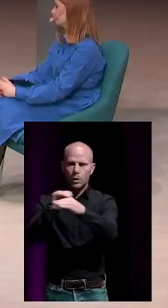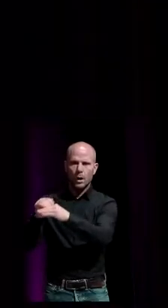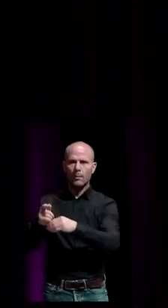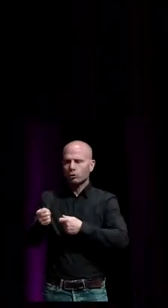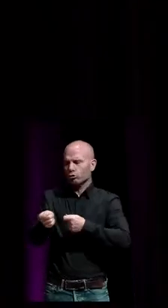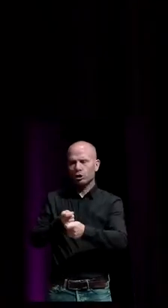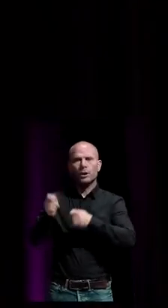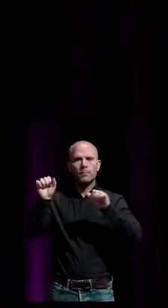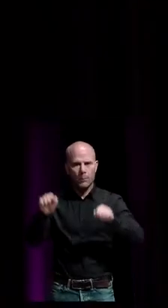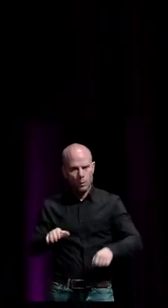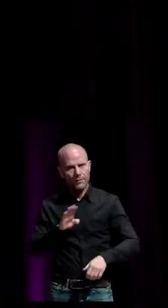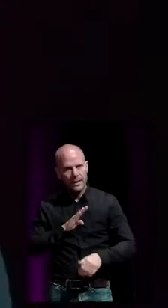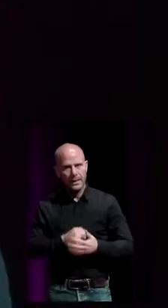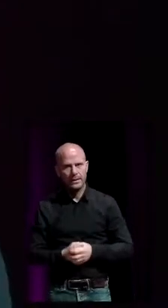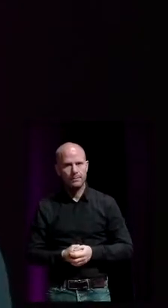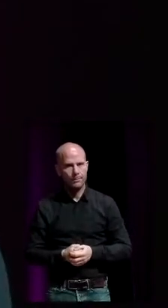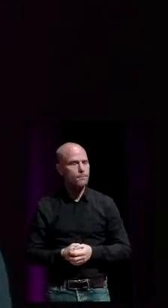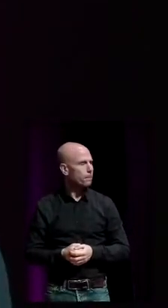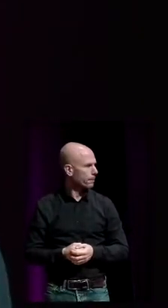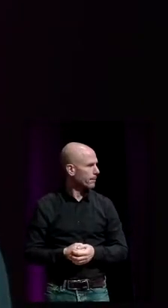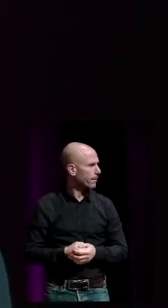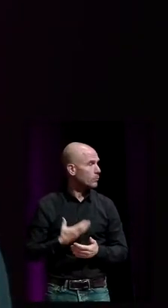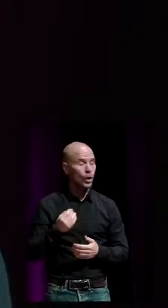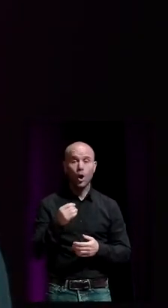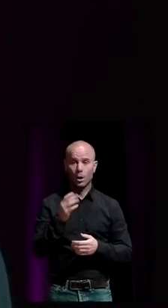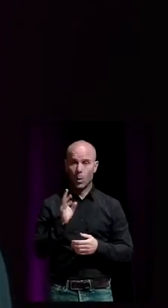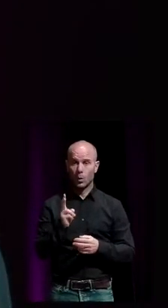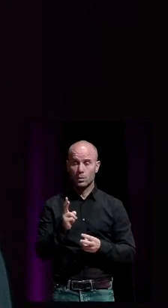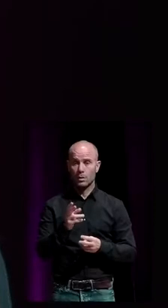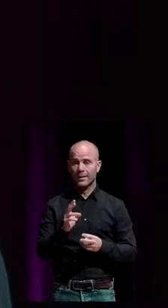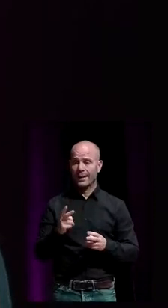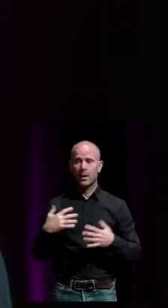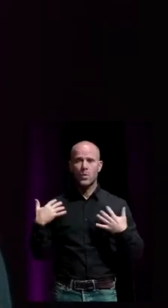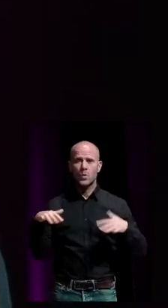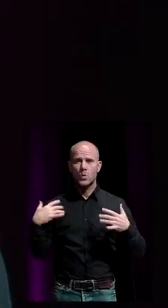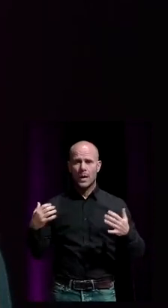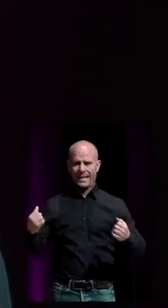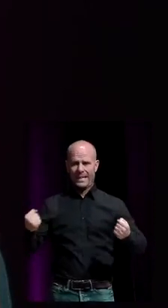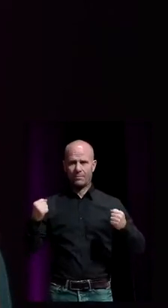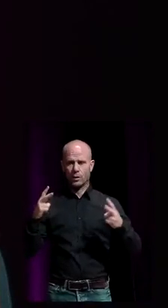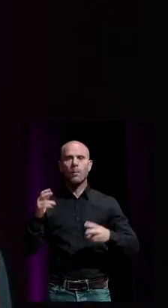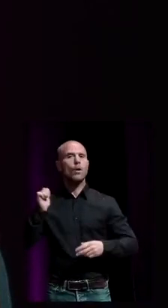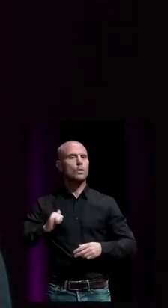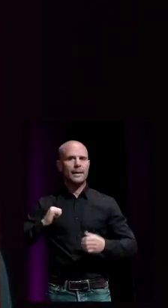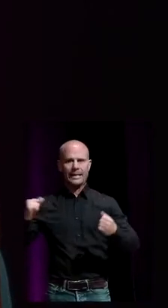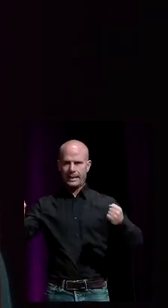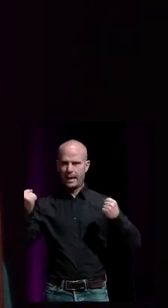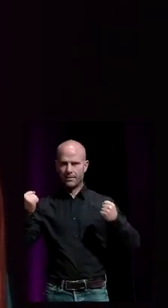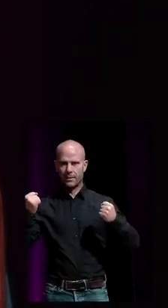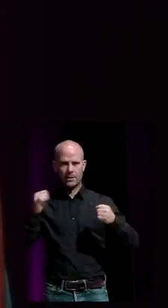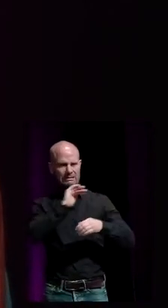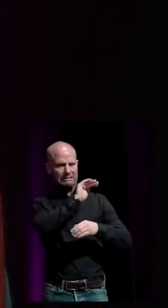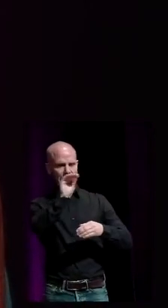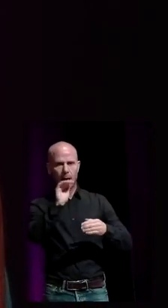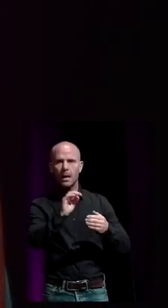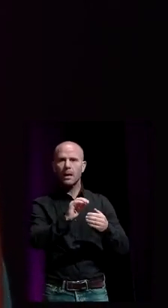där på den kanten. Och kanske inte minst när vi tänker på den enorma kraft som konsumentkraften är i att bidra till en